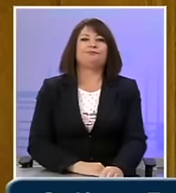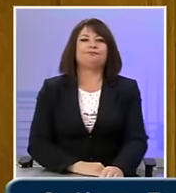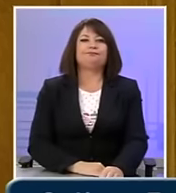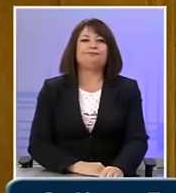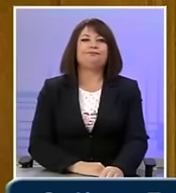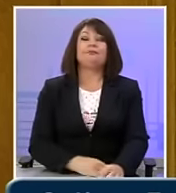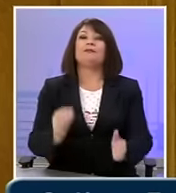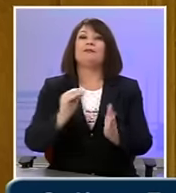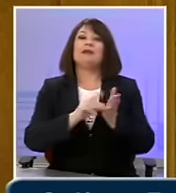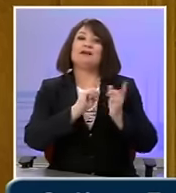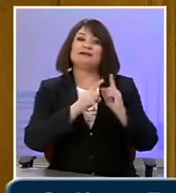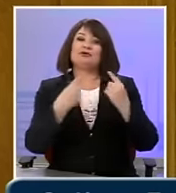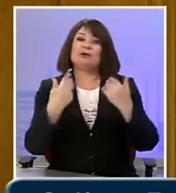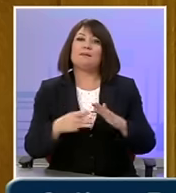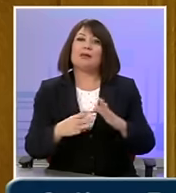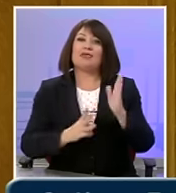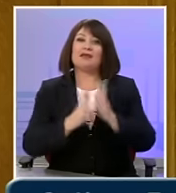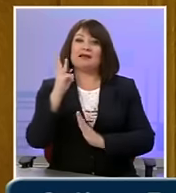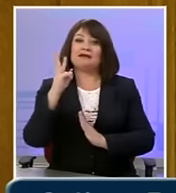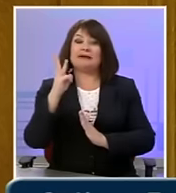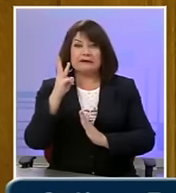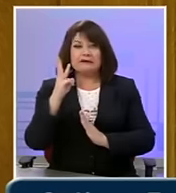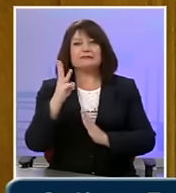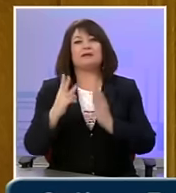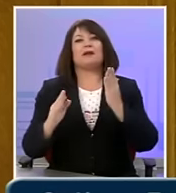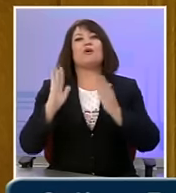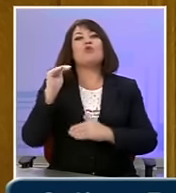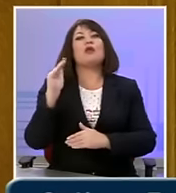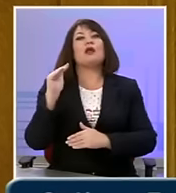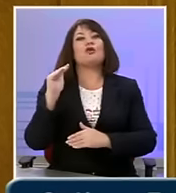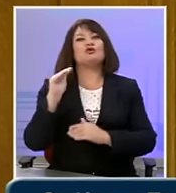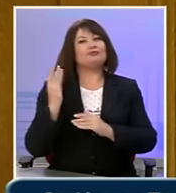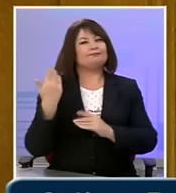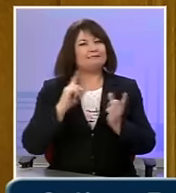και η συμφωνία της 13ης Ιουλίου. Γνωρίζω πολύ καλά τι